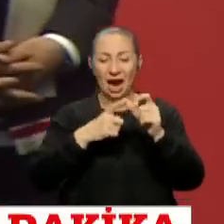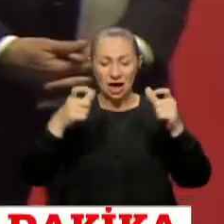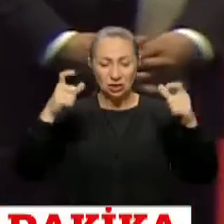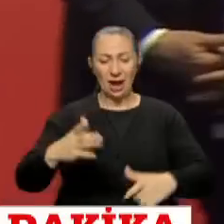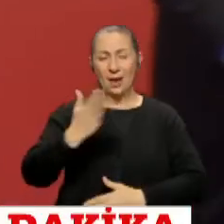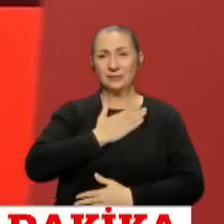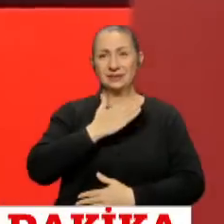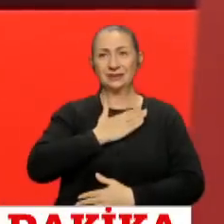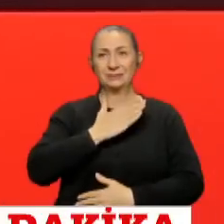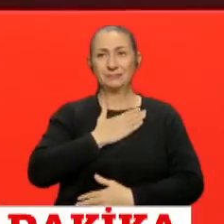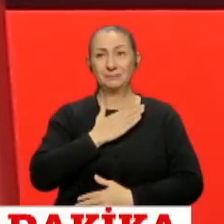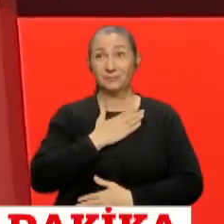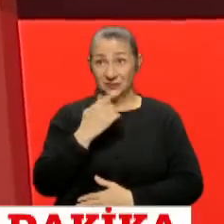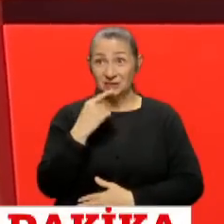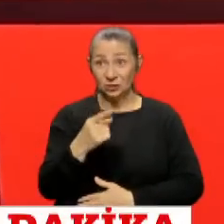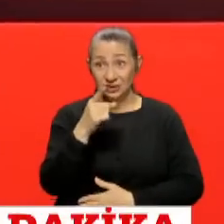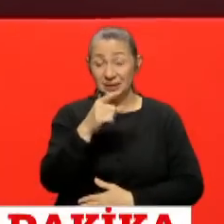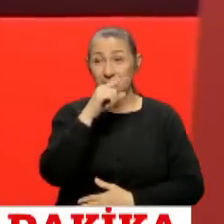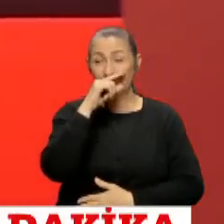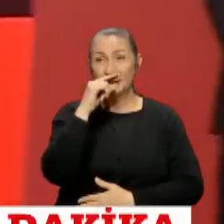Saraçhane bizimdir.